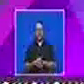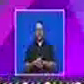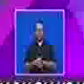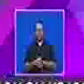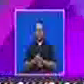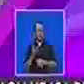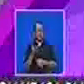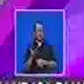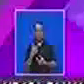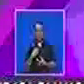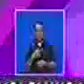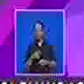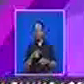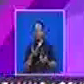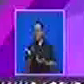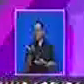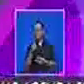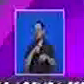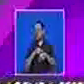waktu 1,5 menit. Silakan.